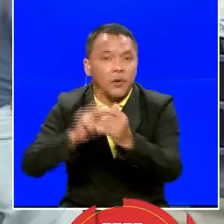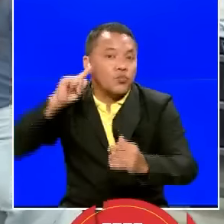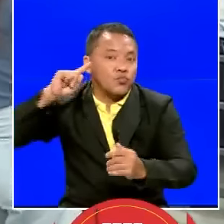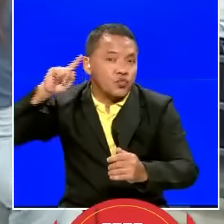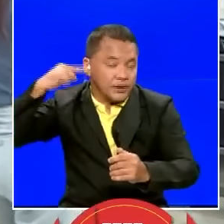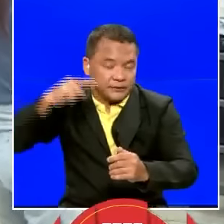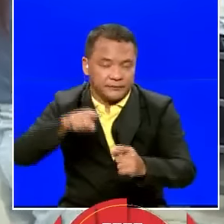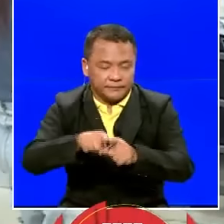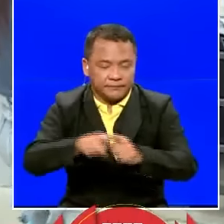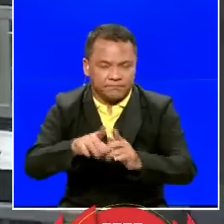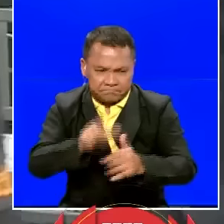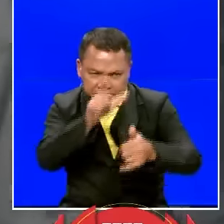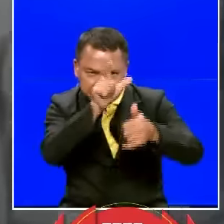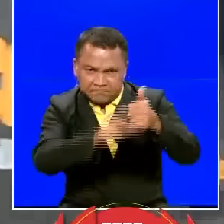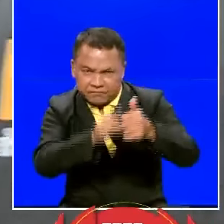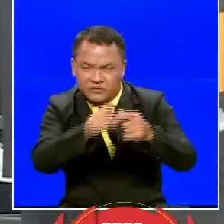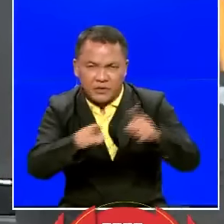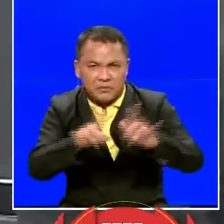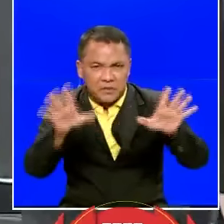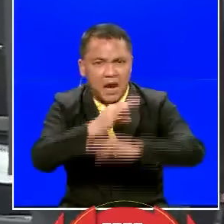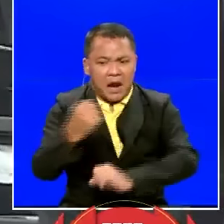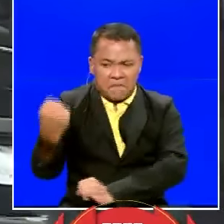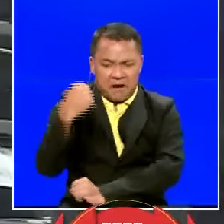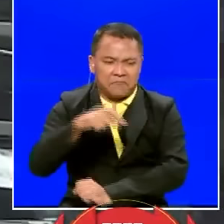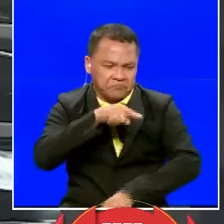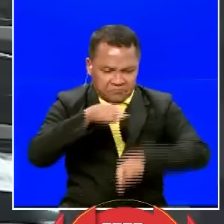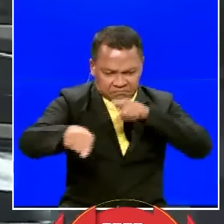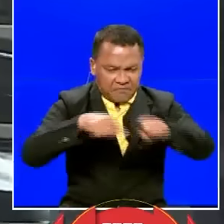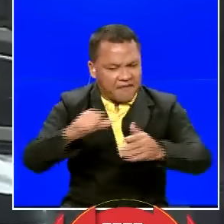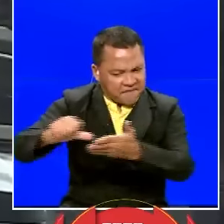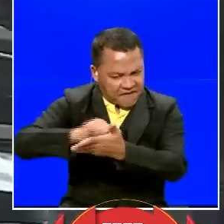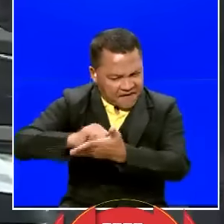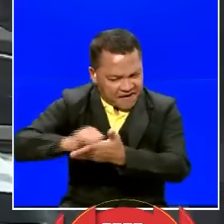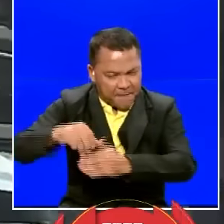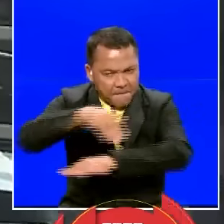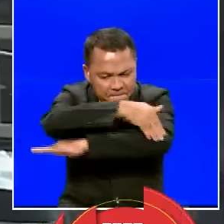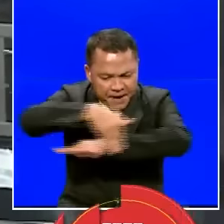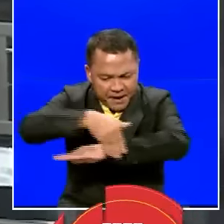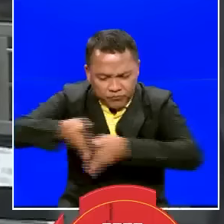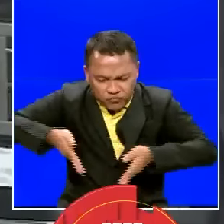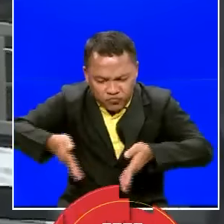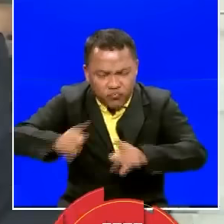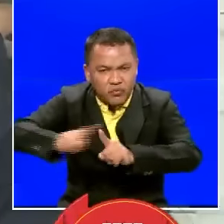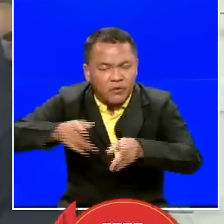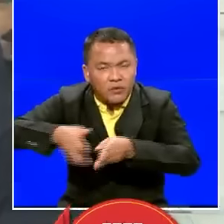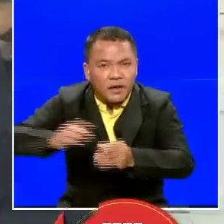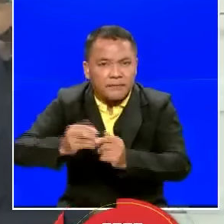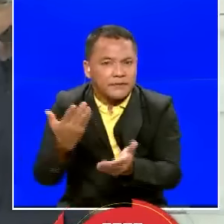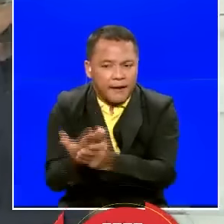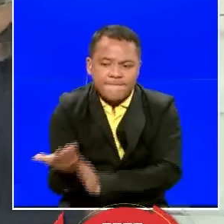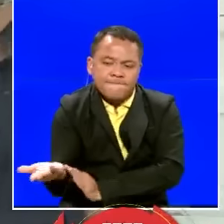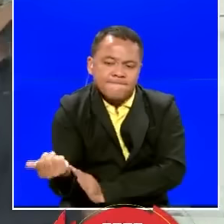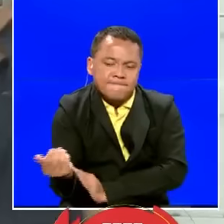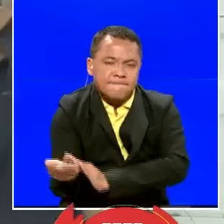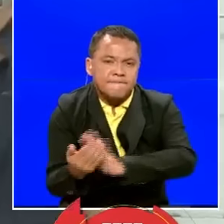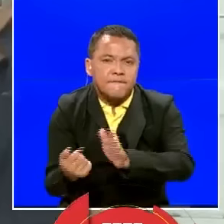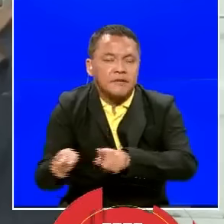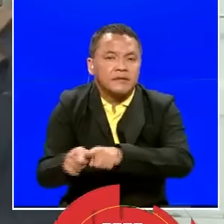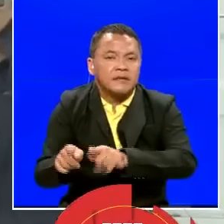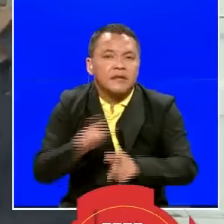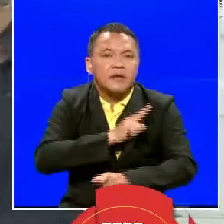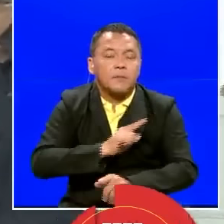บอกมีพฤติกรรมแสดงตนว่ามีอำนาจหน้าที่ไปแก้ไขปรับปรุงแบบถนนแล้วก็ไปเรียกรับเงินกับวินเซอร์ Park